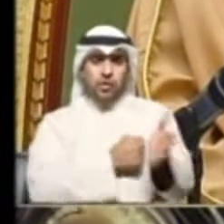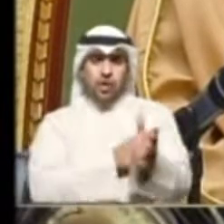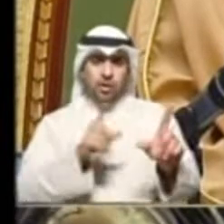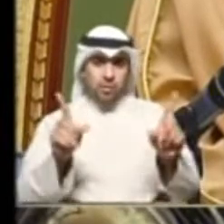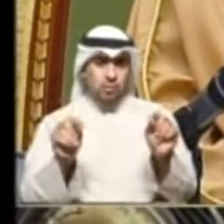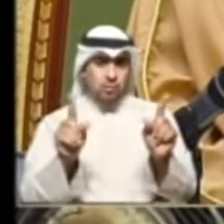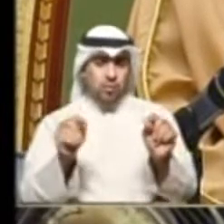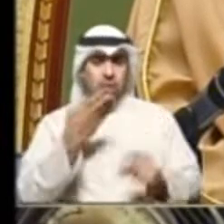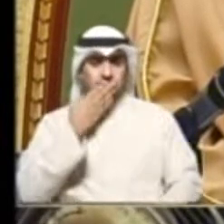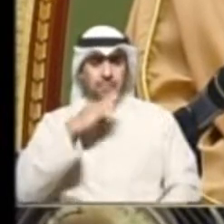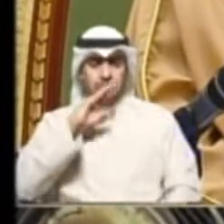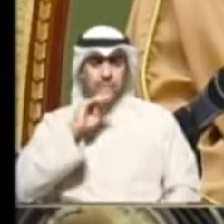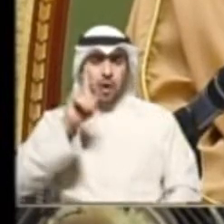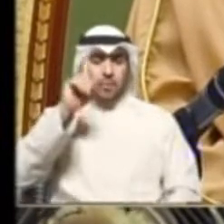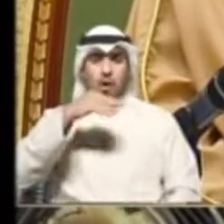بمكانهم